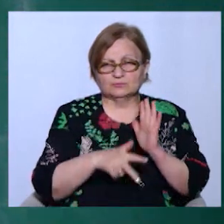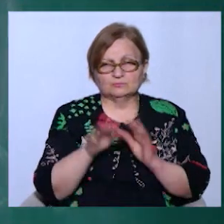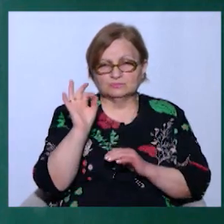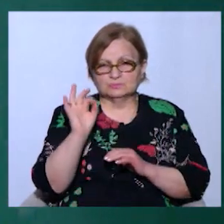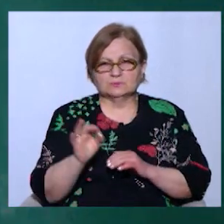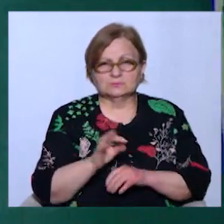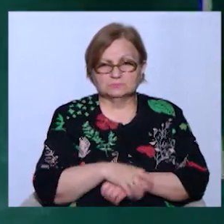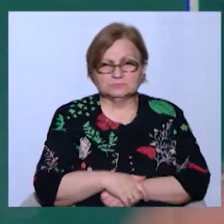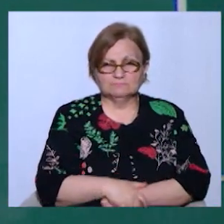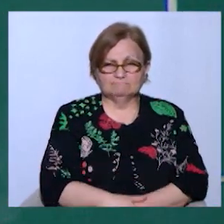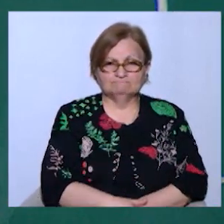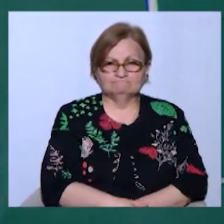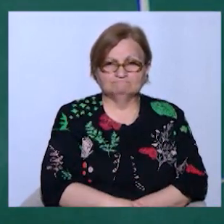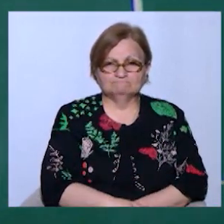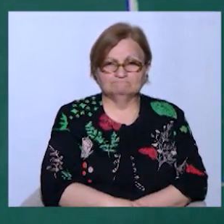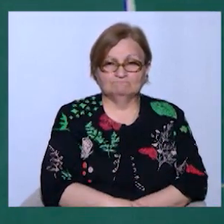180 გრადუსი.